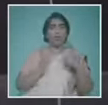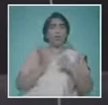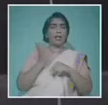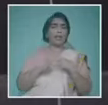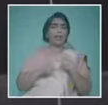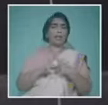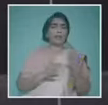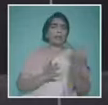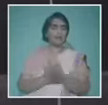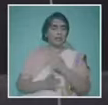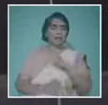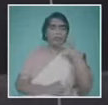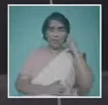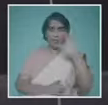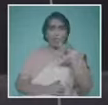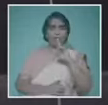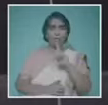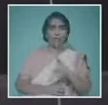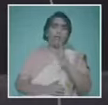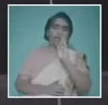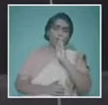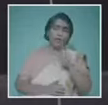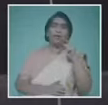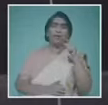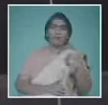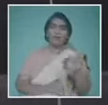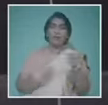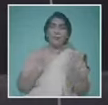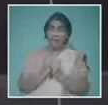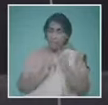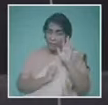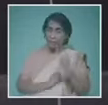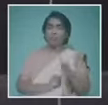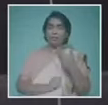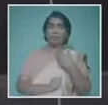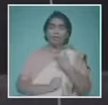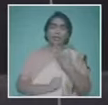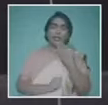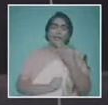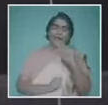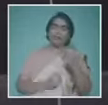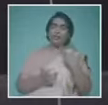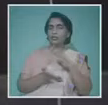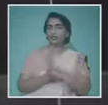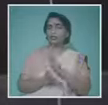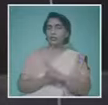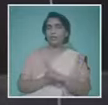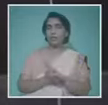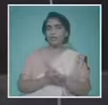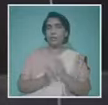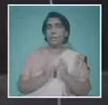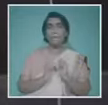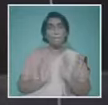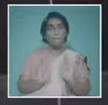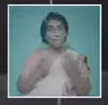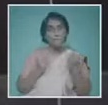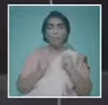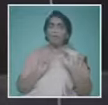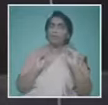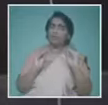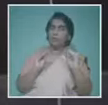හැටියට ලබා ගන්න හදනවා කියලා කිව්වා. අඩු ගානේ ඔබතුමා ඒක හරි කරපු එක පිළිබඳව අපි සන්තෝෂ වෙනවා. හරි, අපි පටන් ගත්ත එක යම්